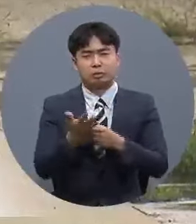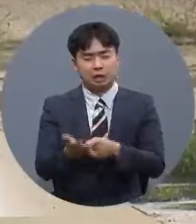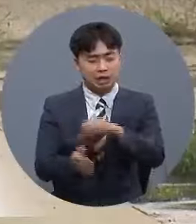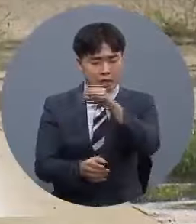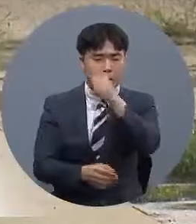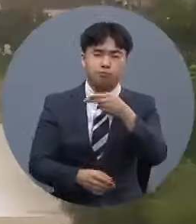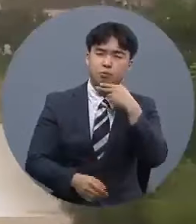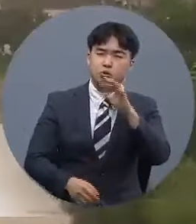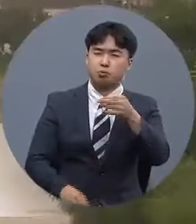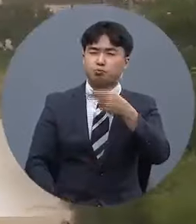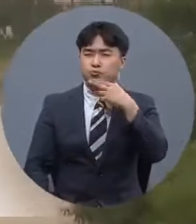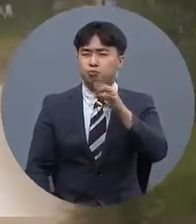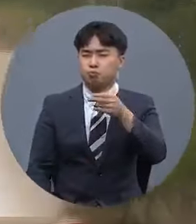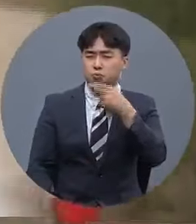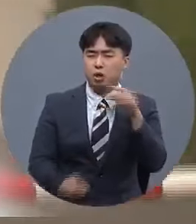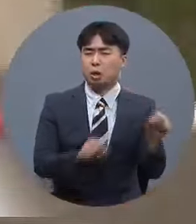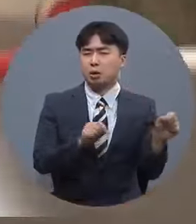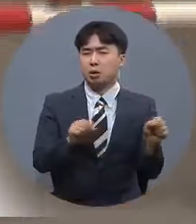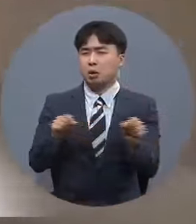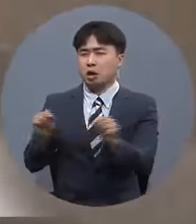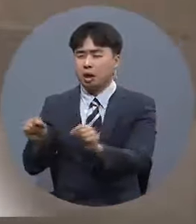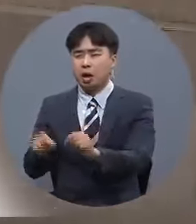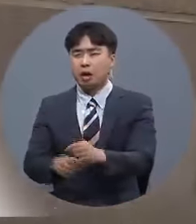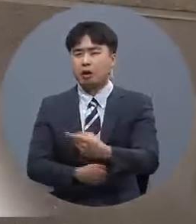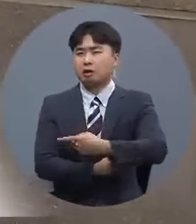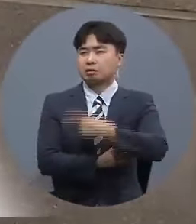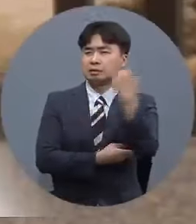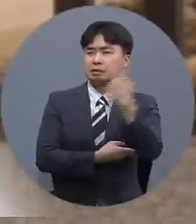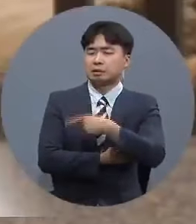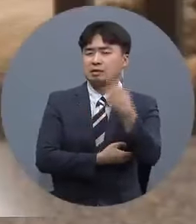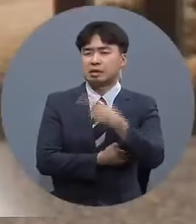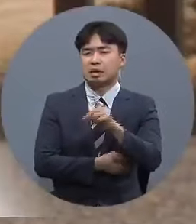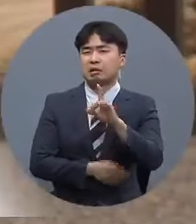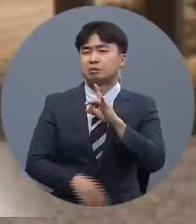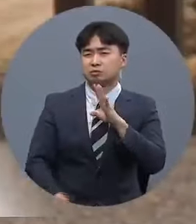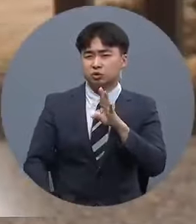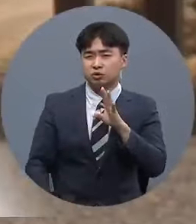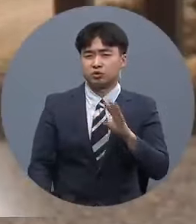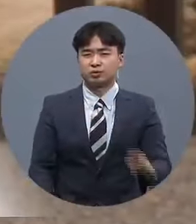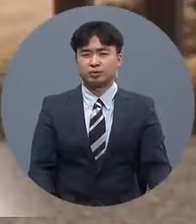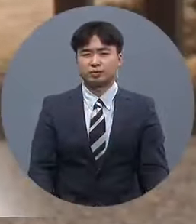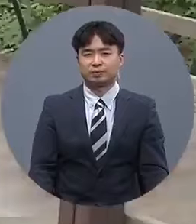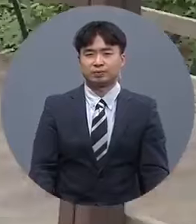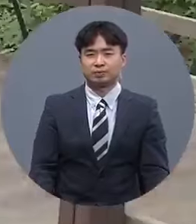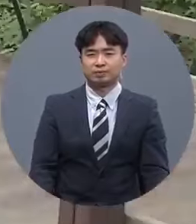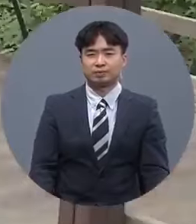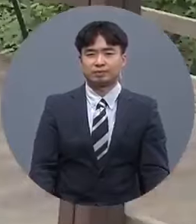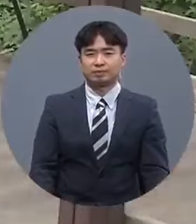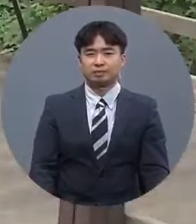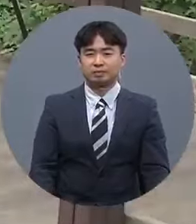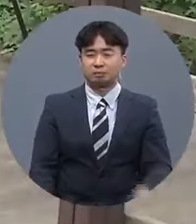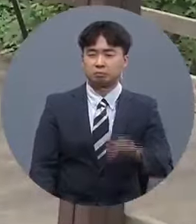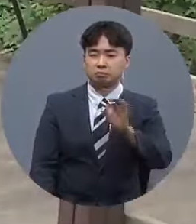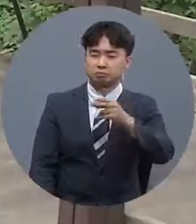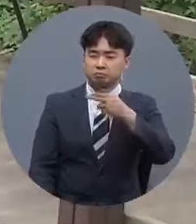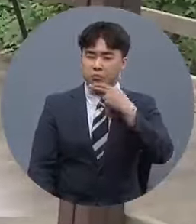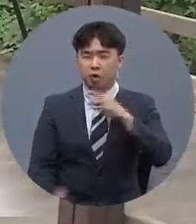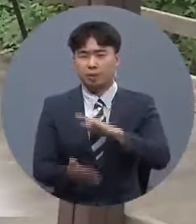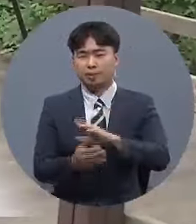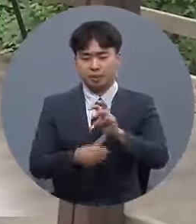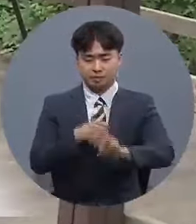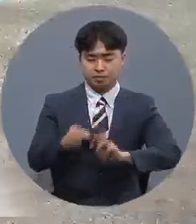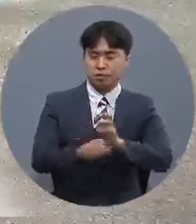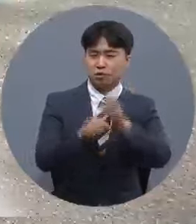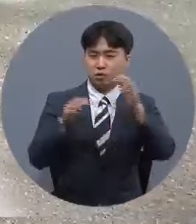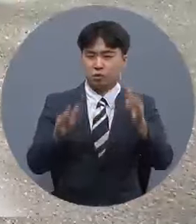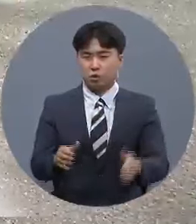찾지 못했습니다. 안내판 설치와 통행을 제한하는 차단기 설치가 전부였습니다. 돈이 없어 이렇게 30년